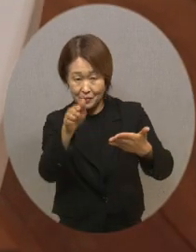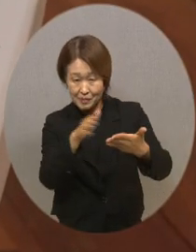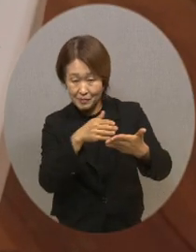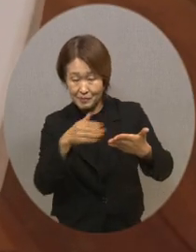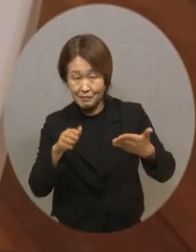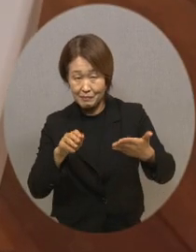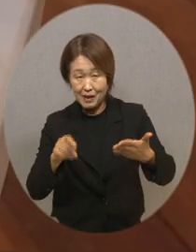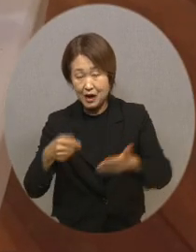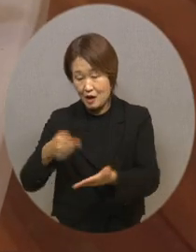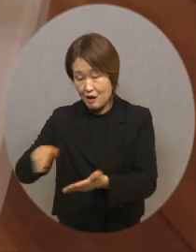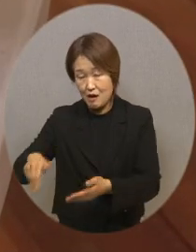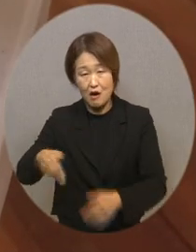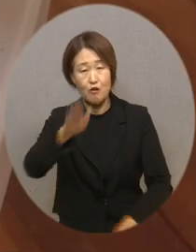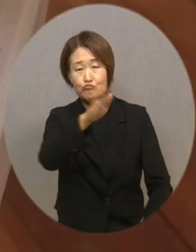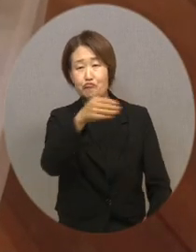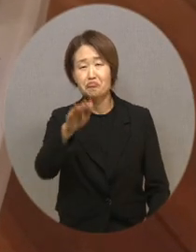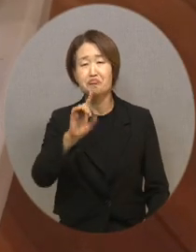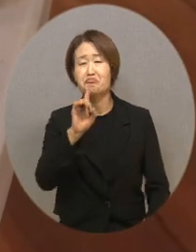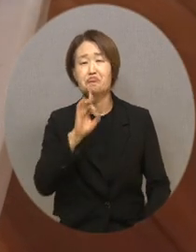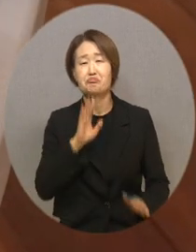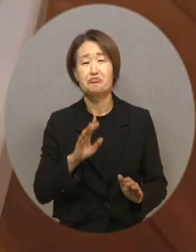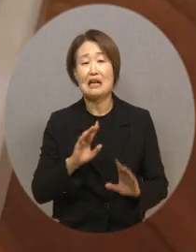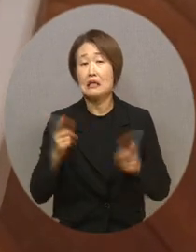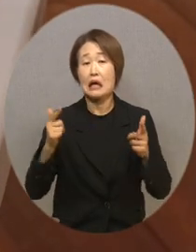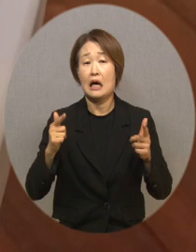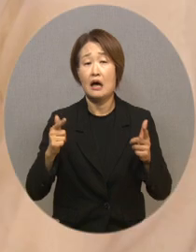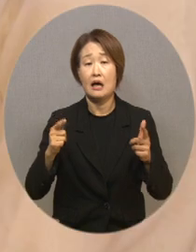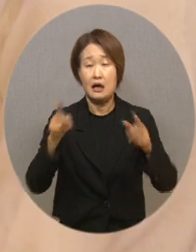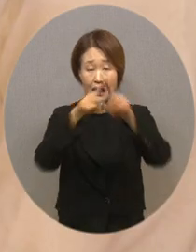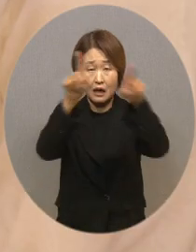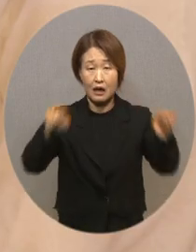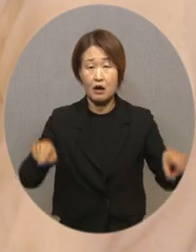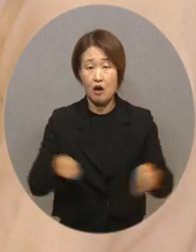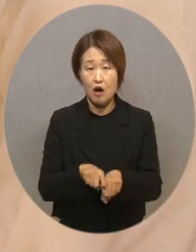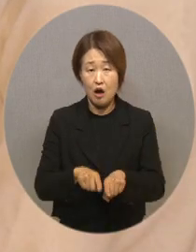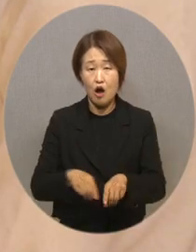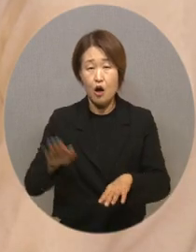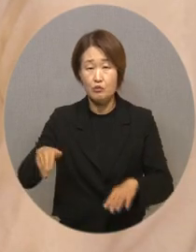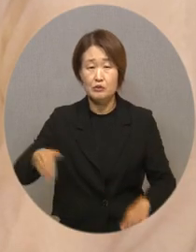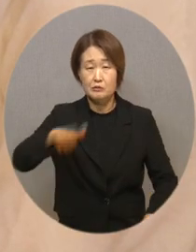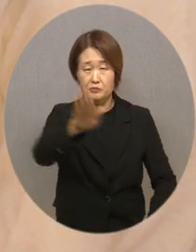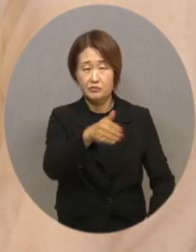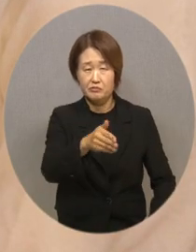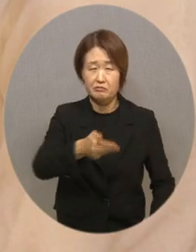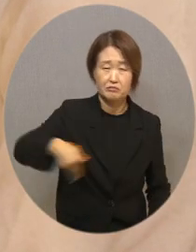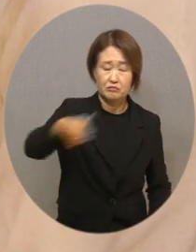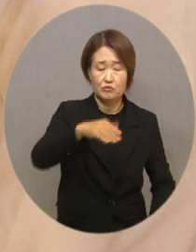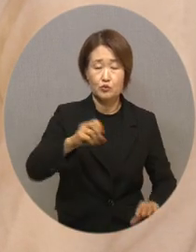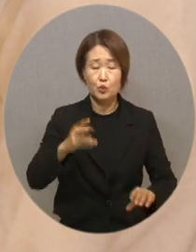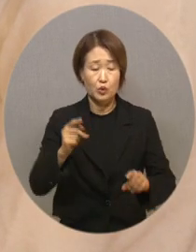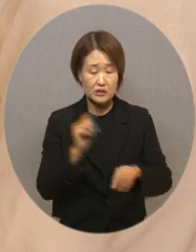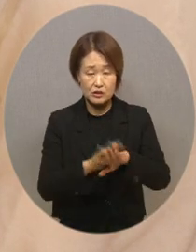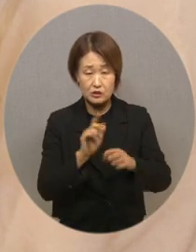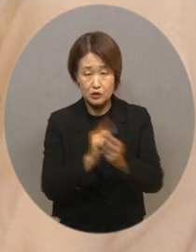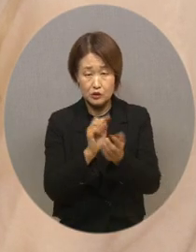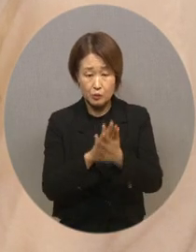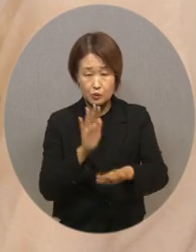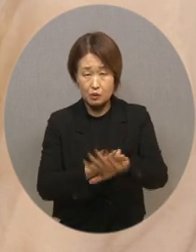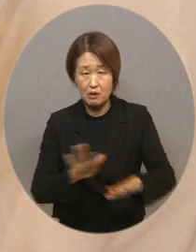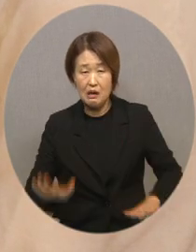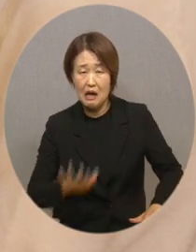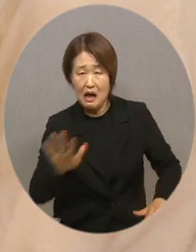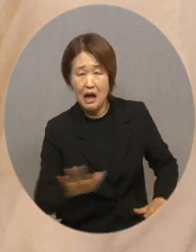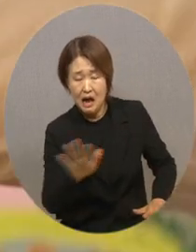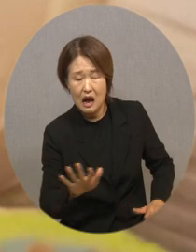물감을 묻혀서 그리기만 할 뿐이 아니라 캔버스에 붓도 휘젓기도 하고 손으로 문지르거나